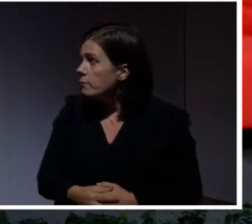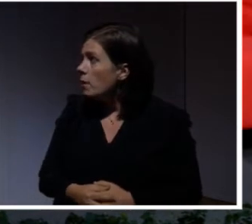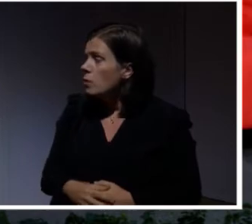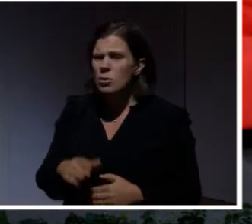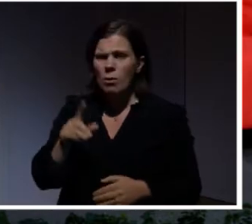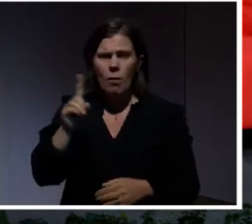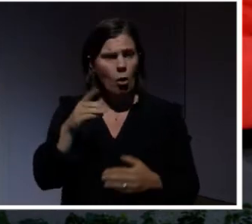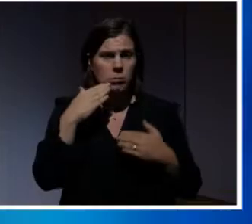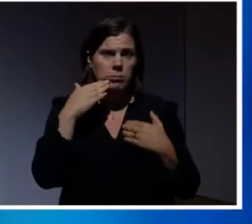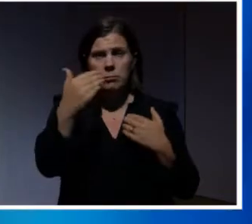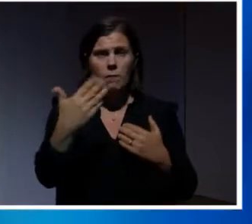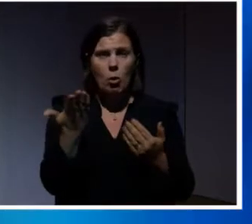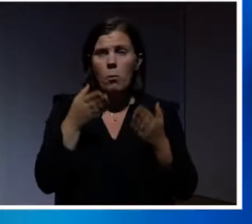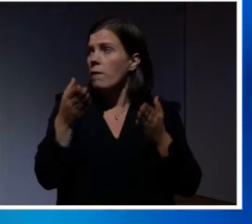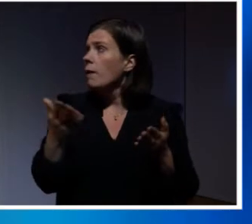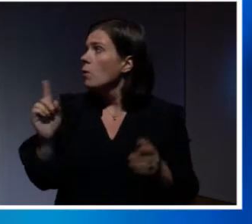vart är vi på väg?